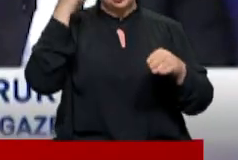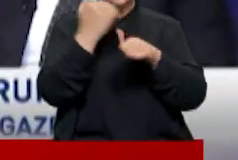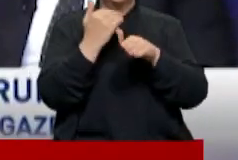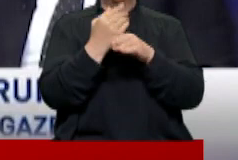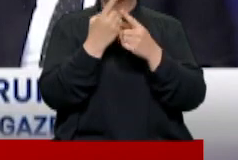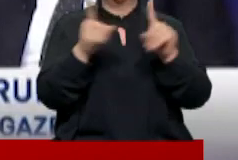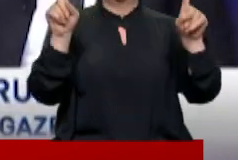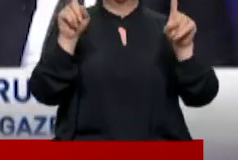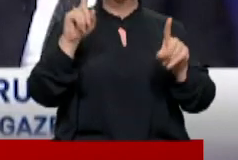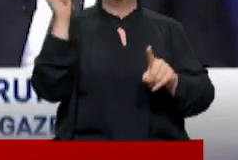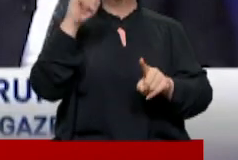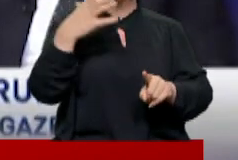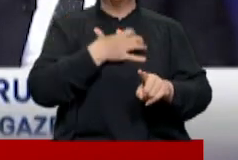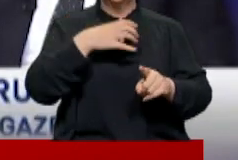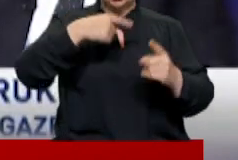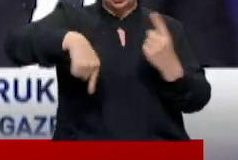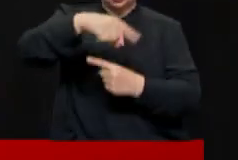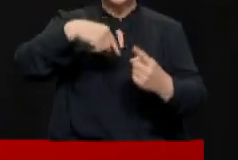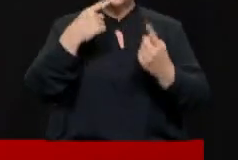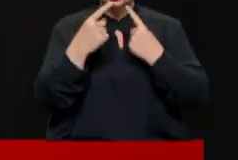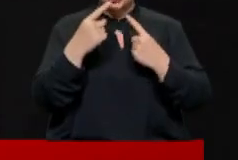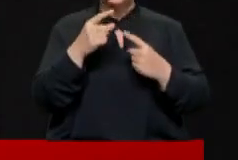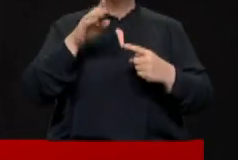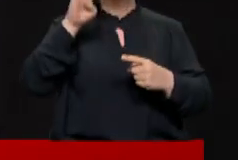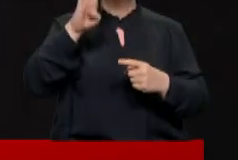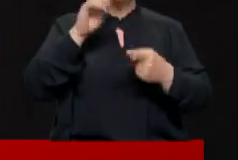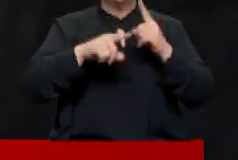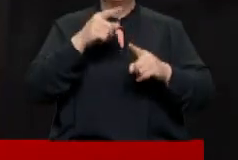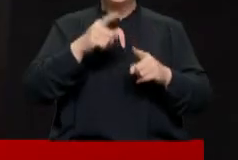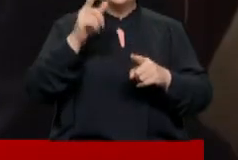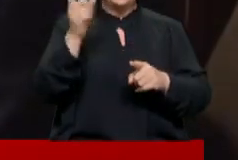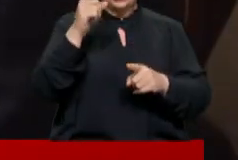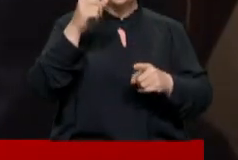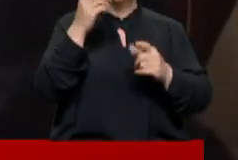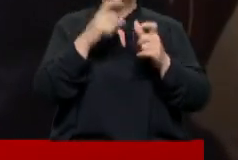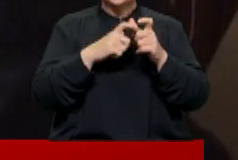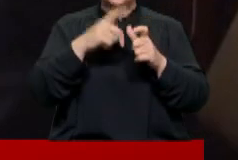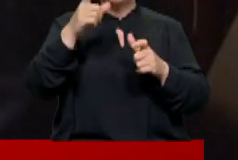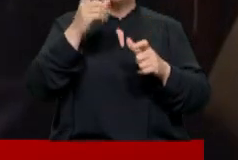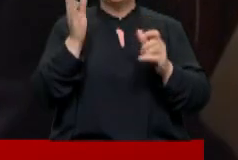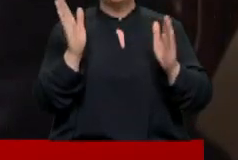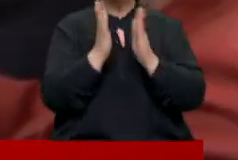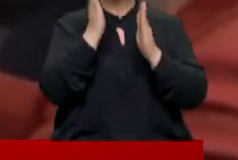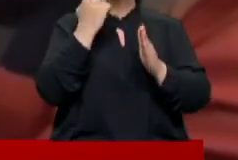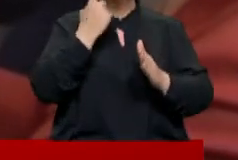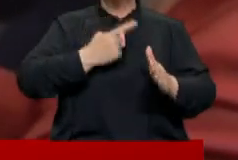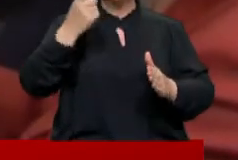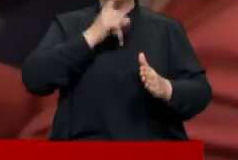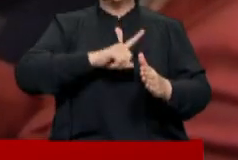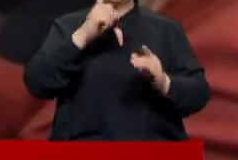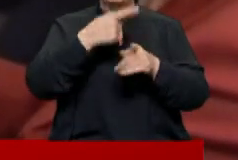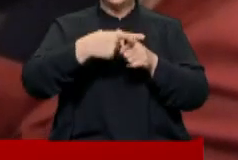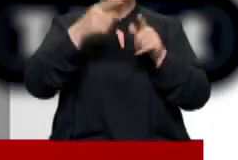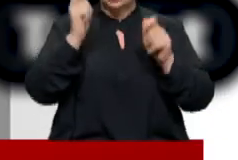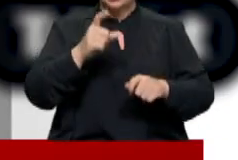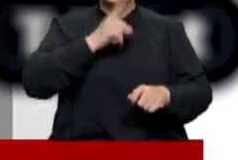uzlaşısına aykırı bir tweet. Liderler kendi aralarında bunu konuşurlar. Demokrat Parti lideri Gültekin Uysal muhalefetin olası Cumhurbaşkanı adayına ilişkin bir paylaşım